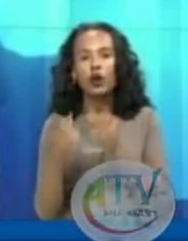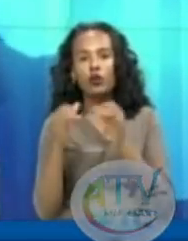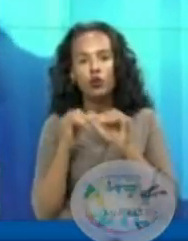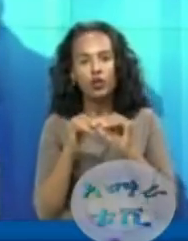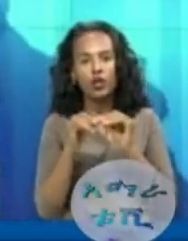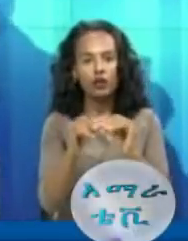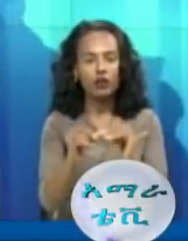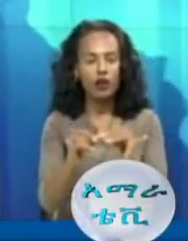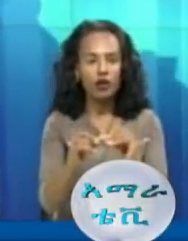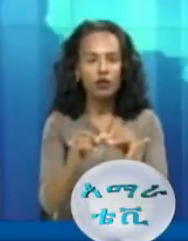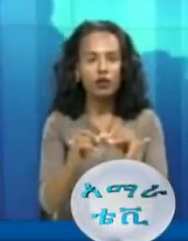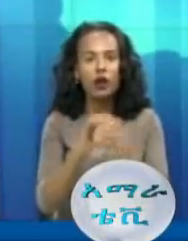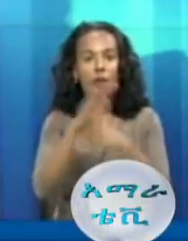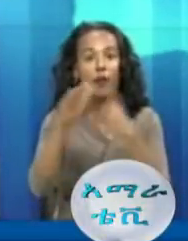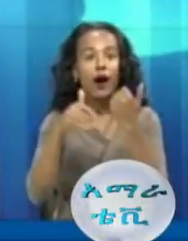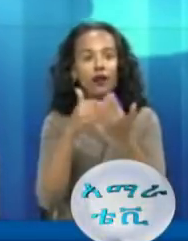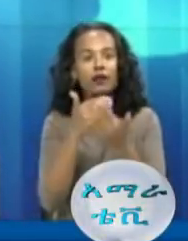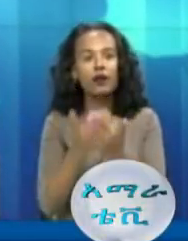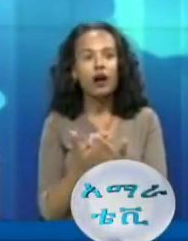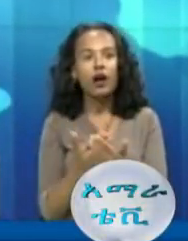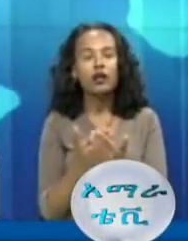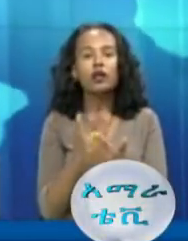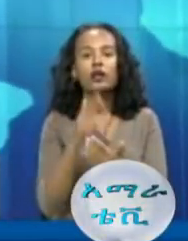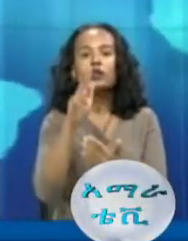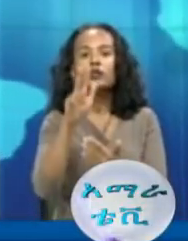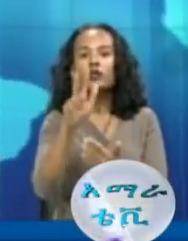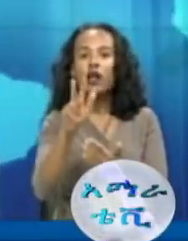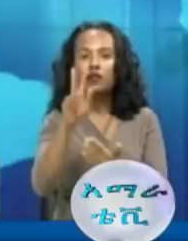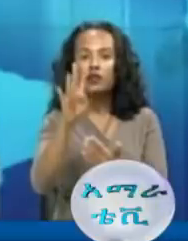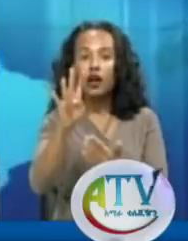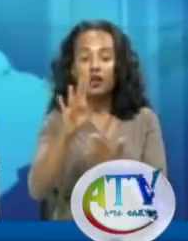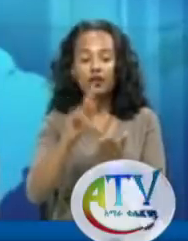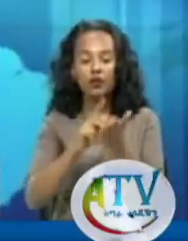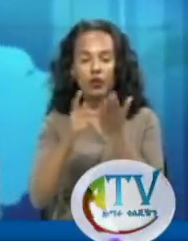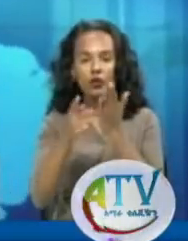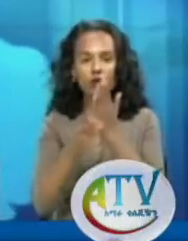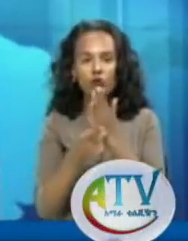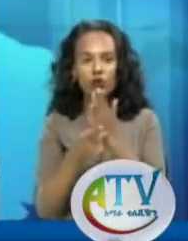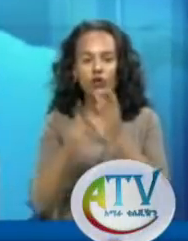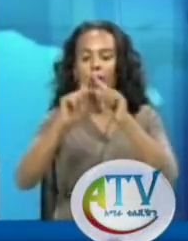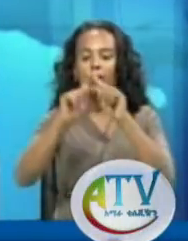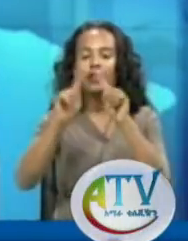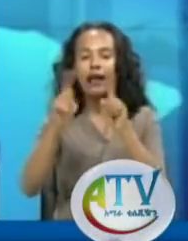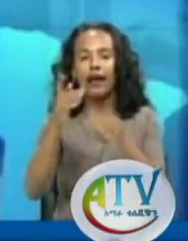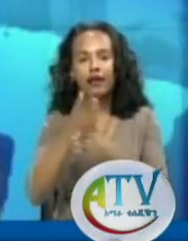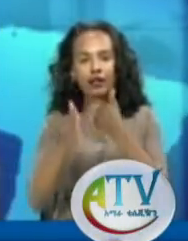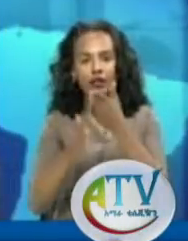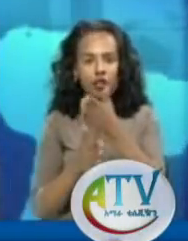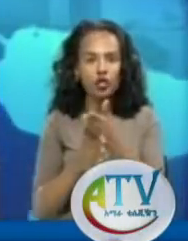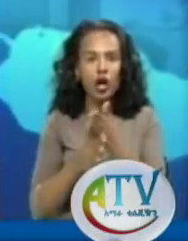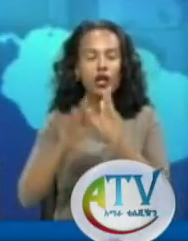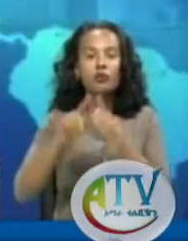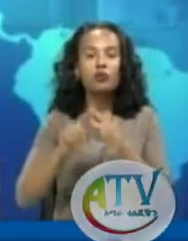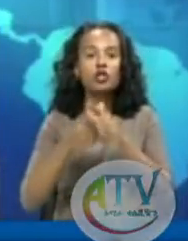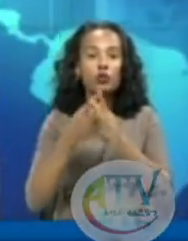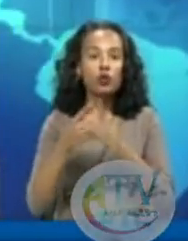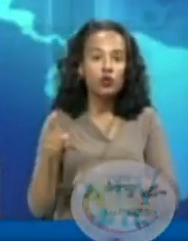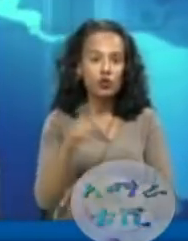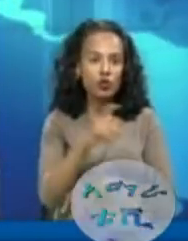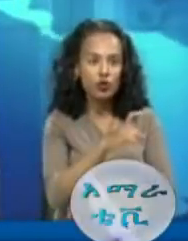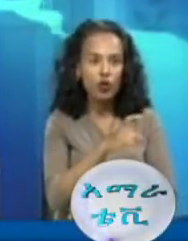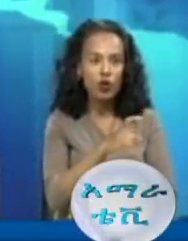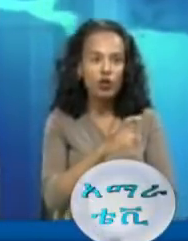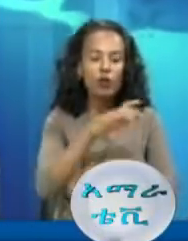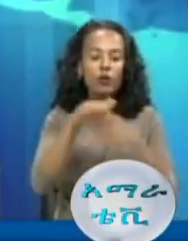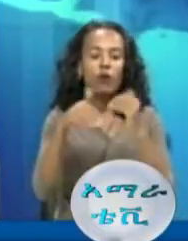ይቀጥላል። በአጠቃላይ 34 ፕሮጀክቶች በተለያየ ደረጃ የሚጀመሩ ሲሆን